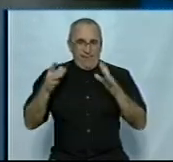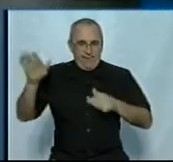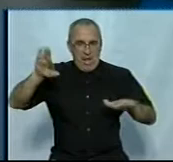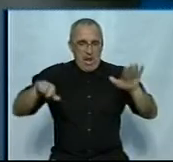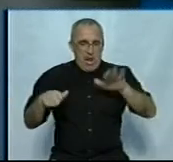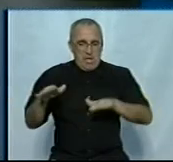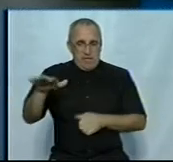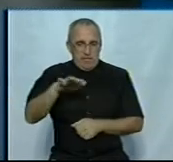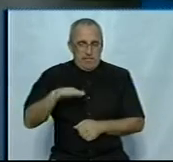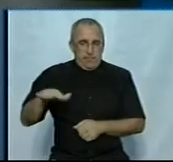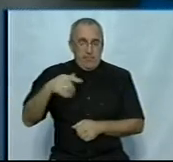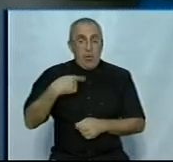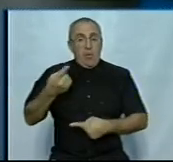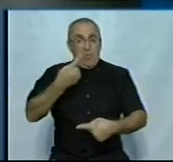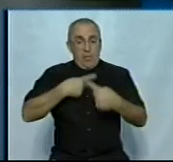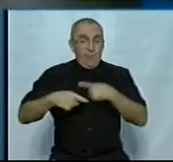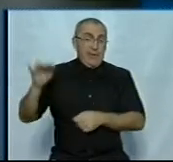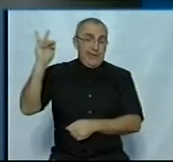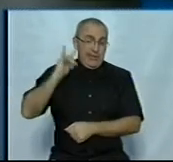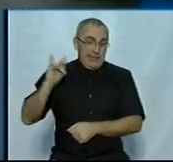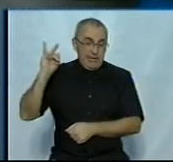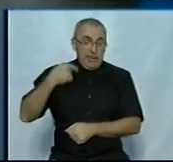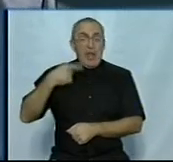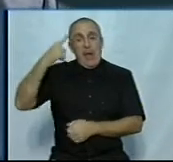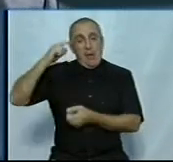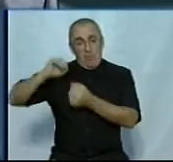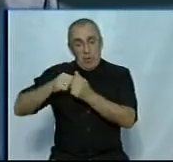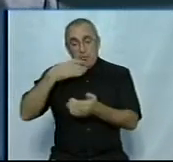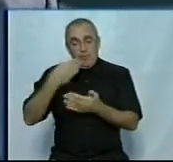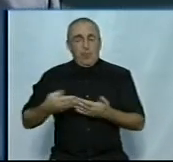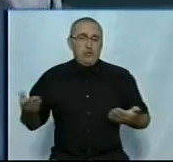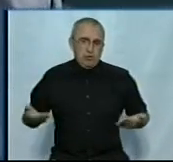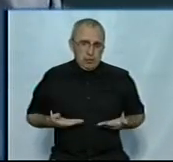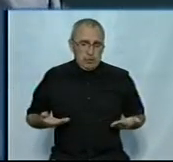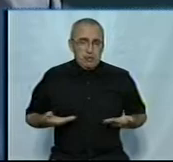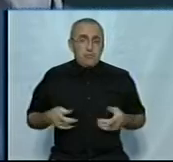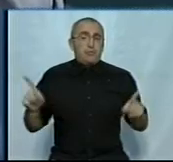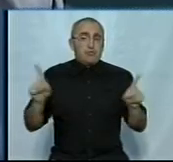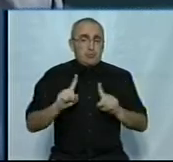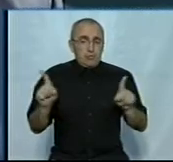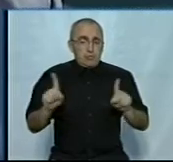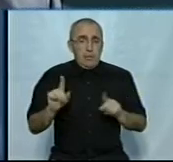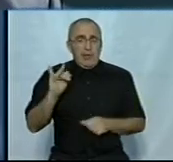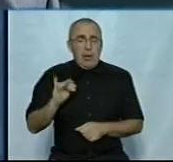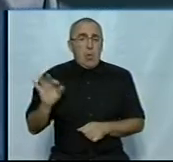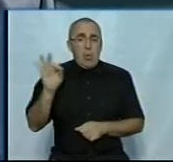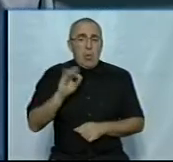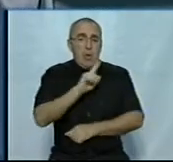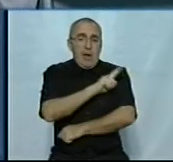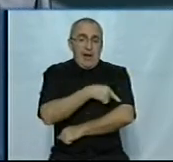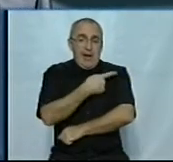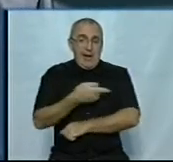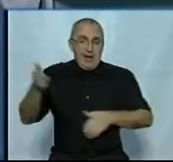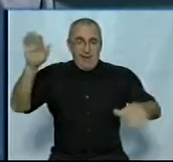хочу також повернутися в історію. І я пам'ятаю в своєму житті, що і про лікарню на Валах